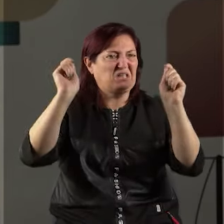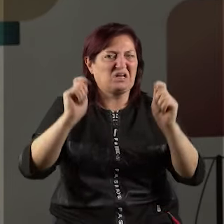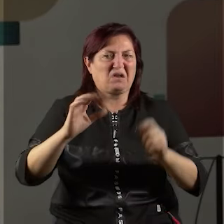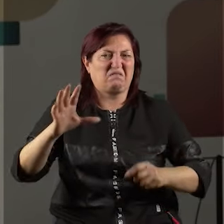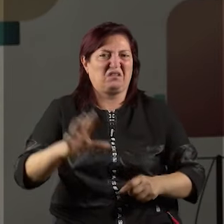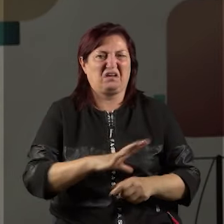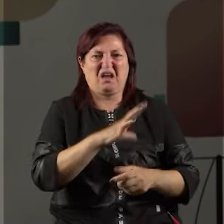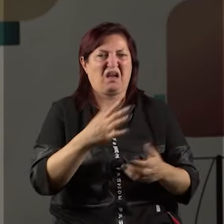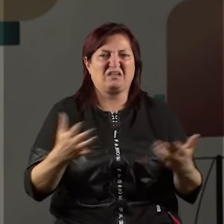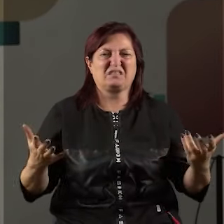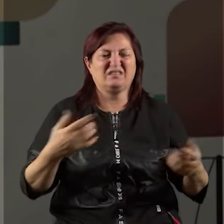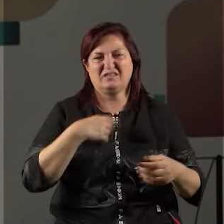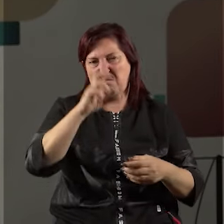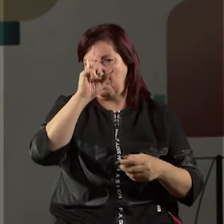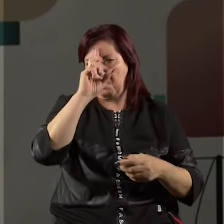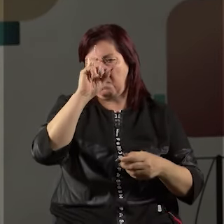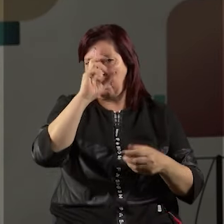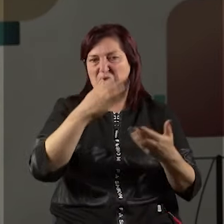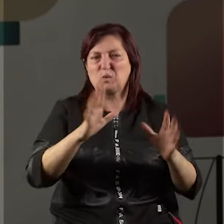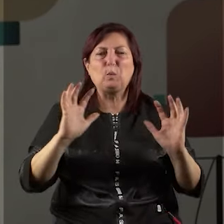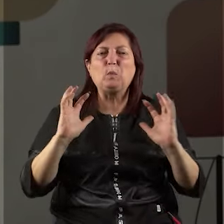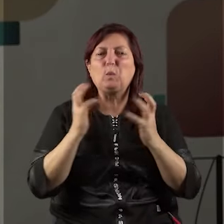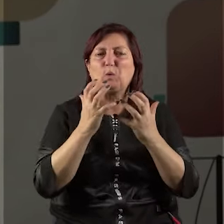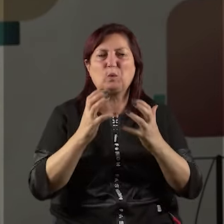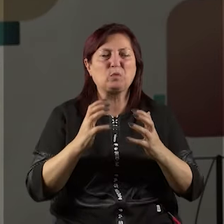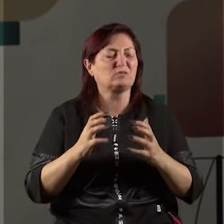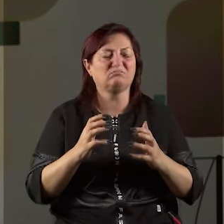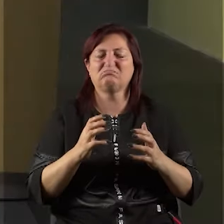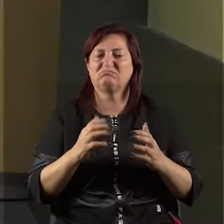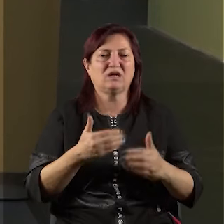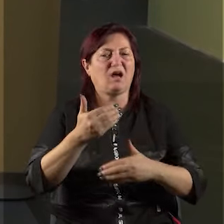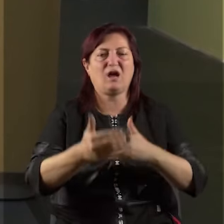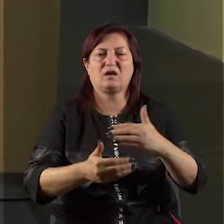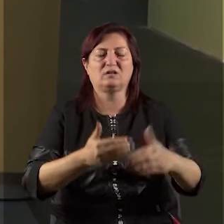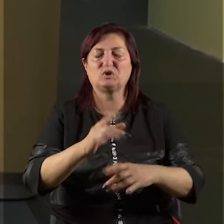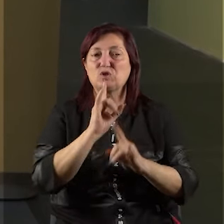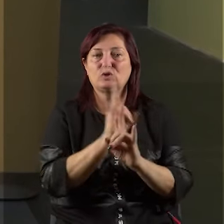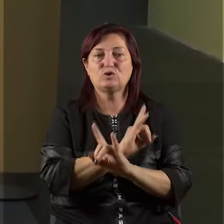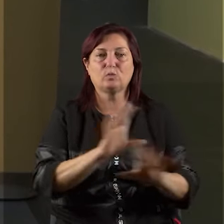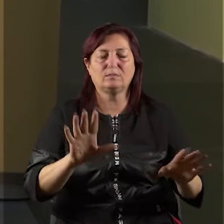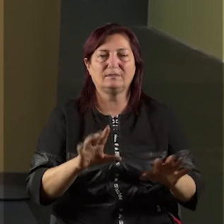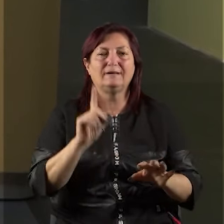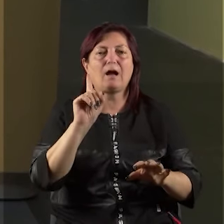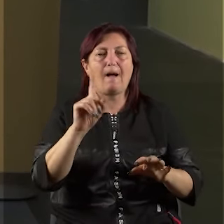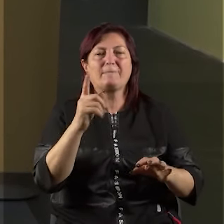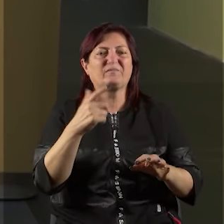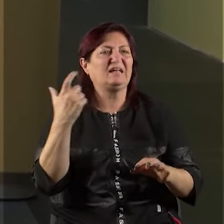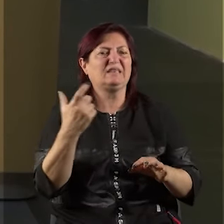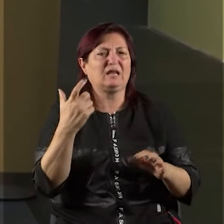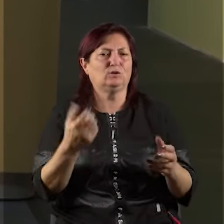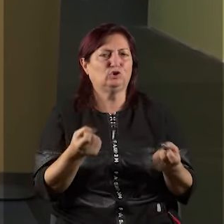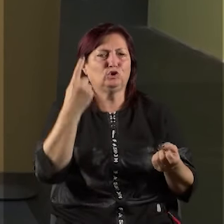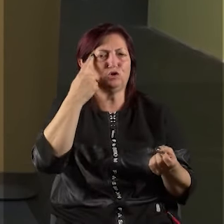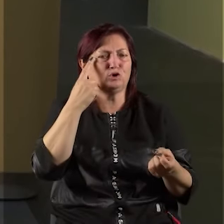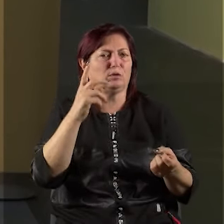եղածը մեր պետությունը այդպես լուրջ առաջընթաց չի ունենալու, կամ տերերը ինչ տերեր